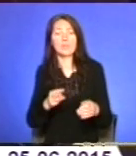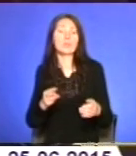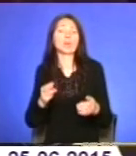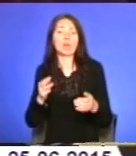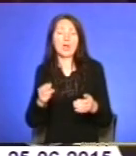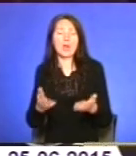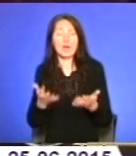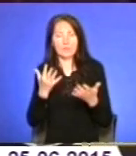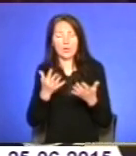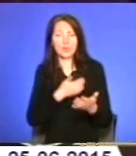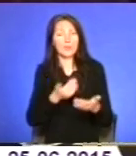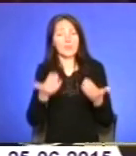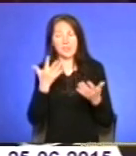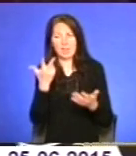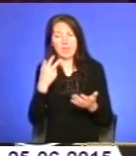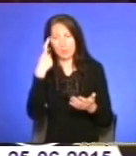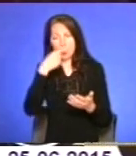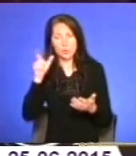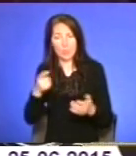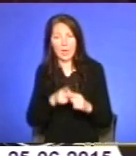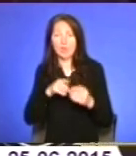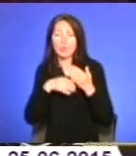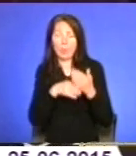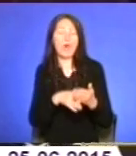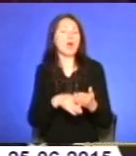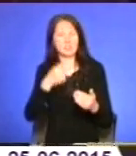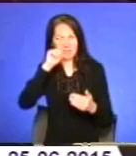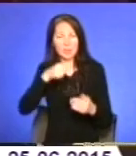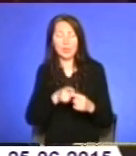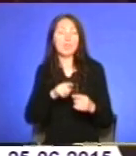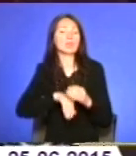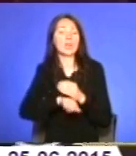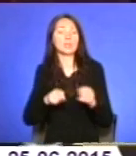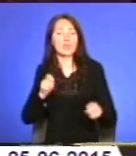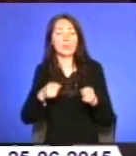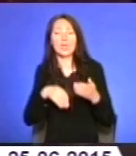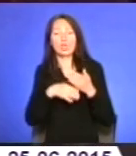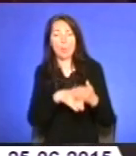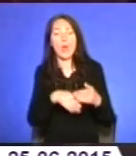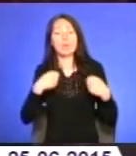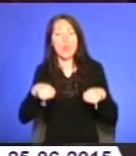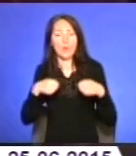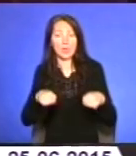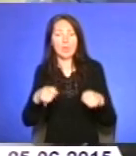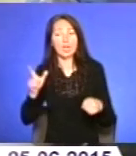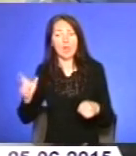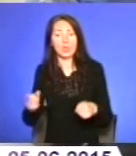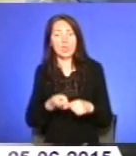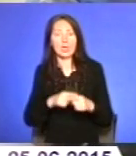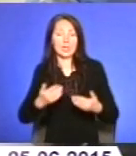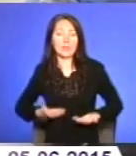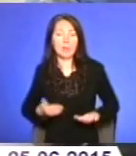яка допомагала, знаючи, що це крадені велосипеди, допомагала їх збути тій особі, яка проживає на масиві Кутківці.